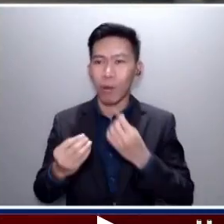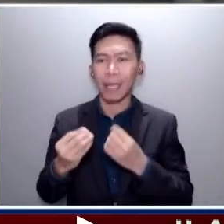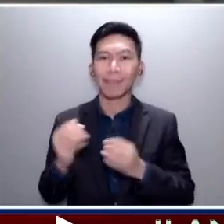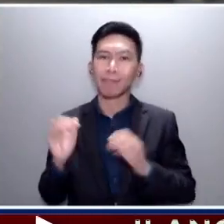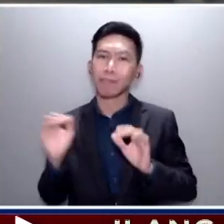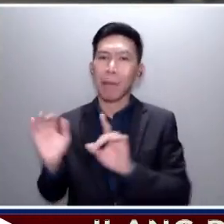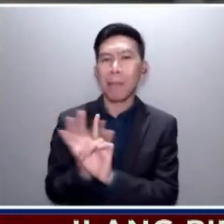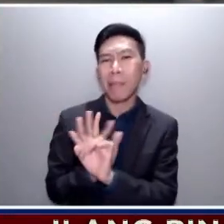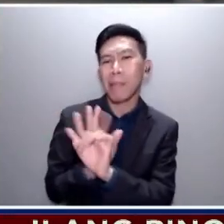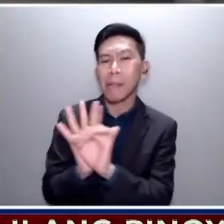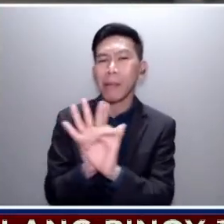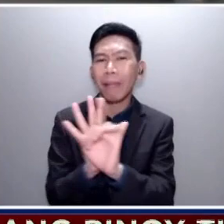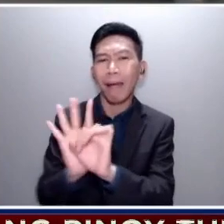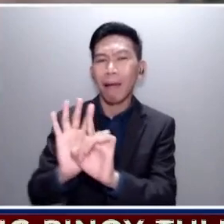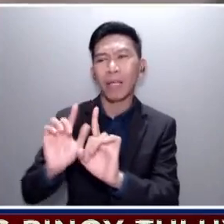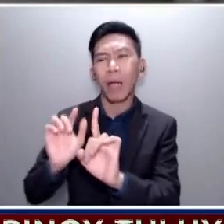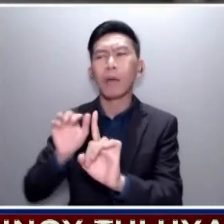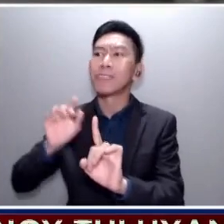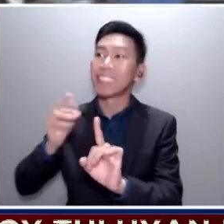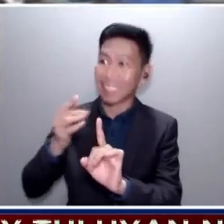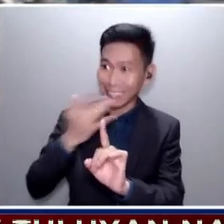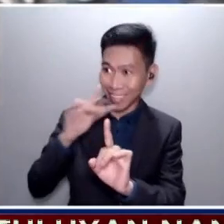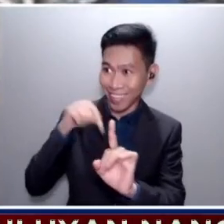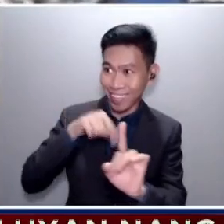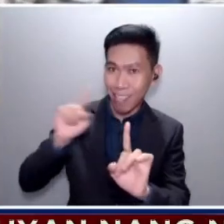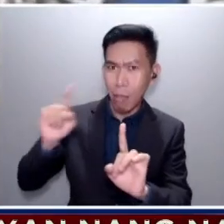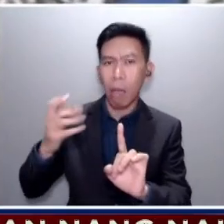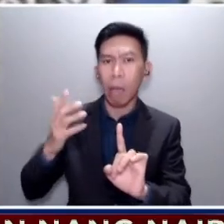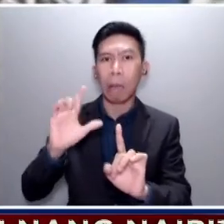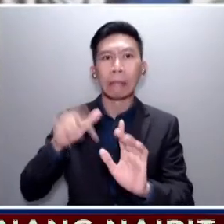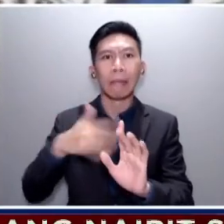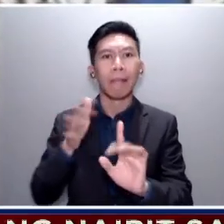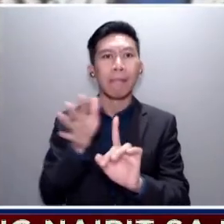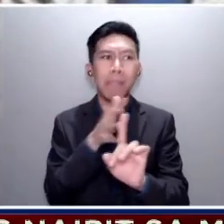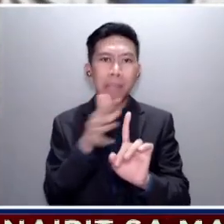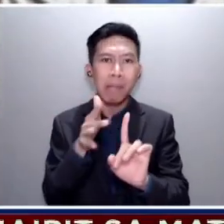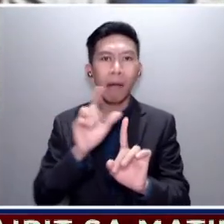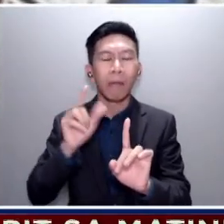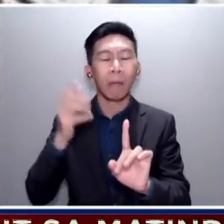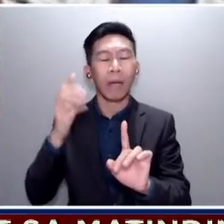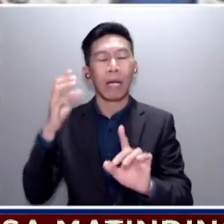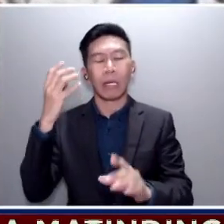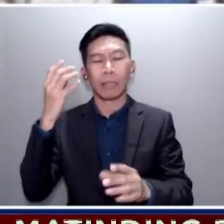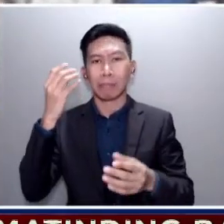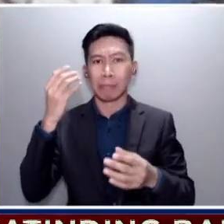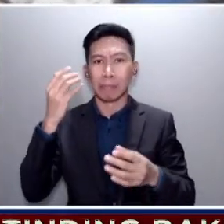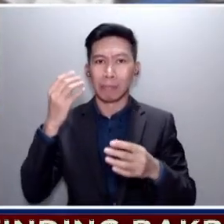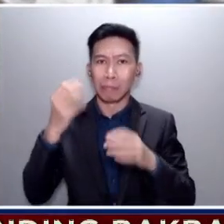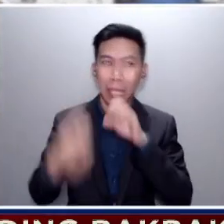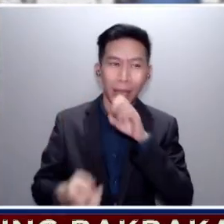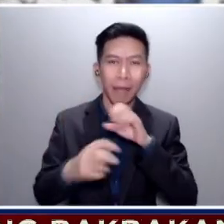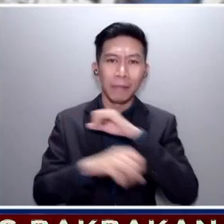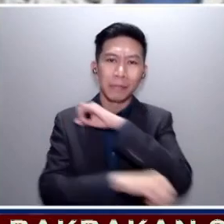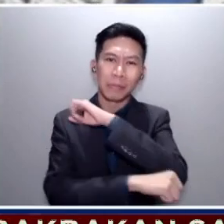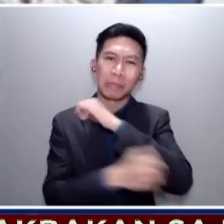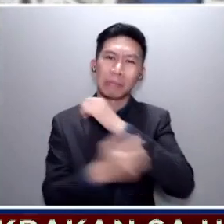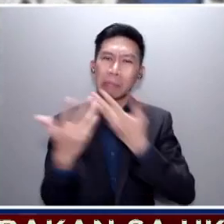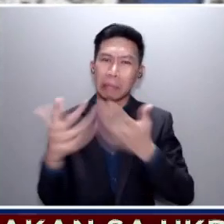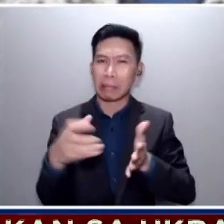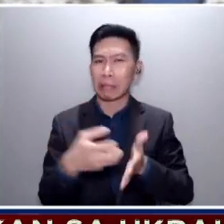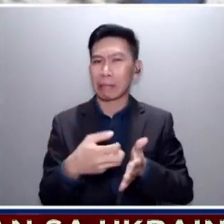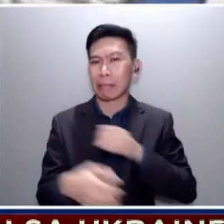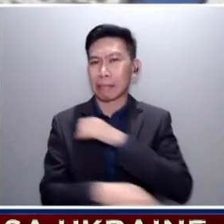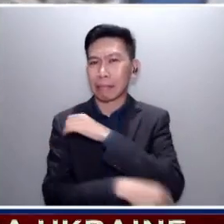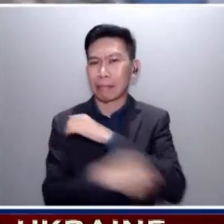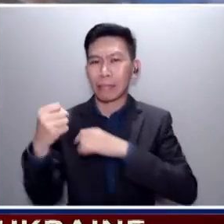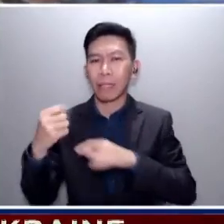to, ganito, ang paglingat ng nanay ko isang segundo nakuha. Natangay ng mga kawatan ang wallet ng ina ni Nadia at naroon ang pera at